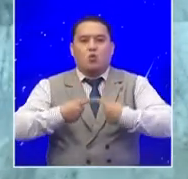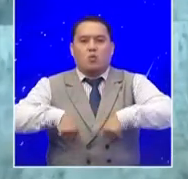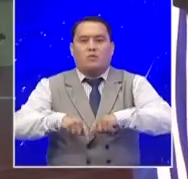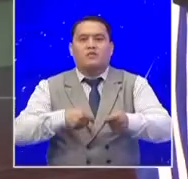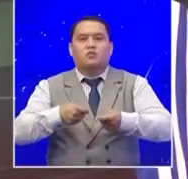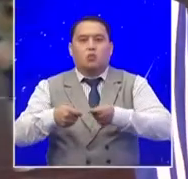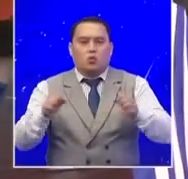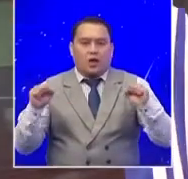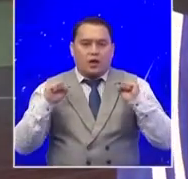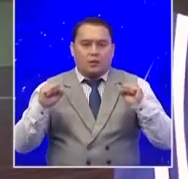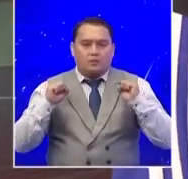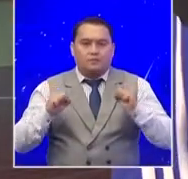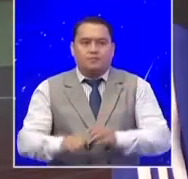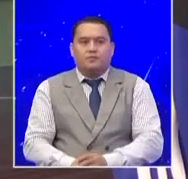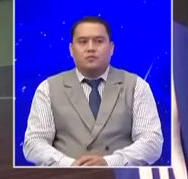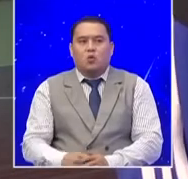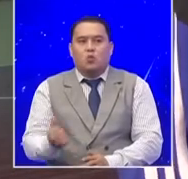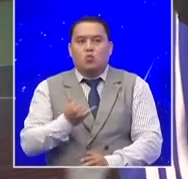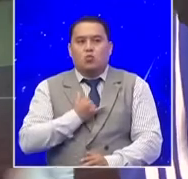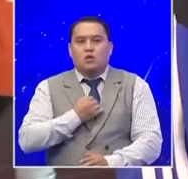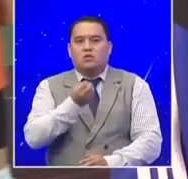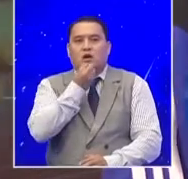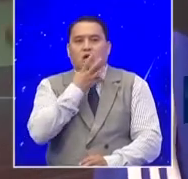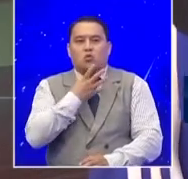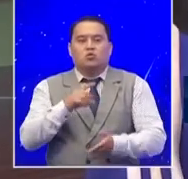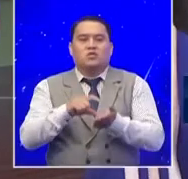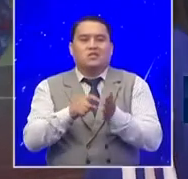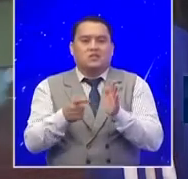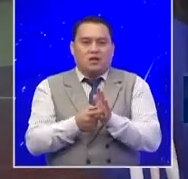спорта. У нас очень хороший зал в области.